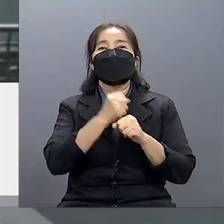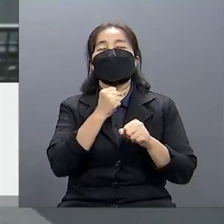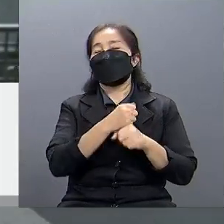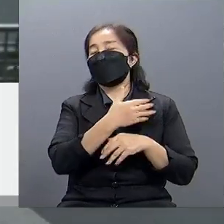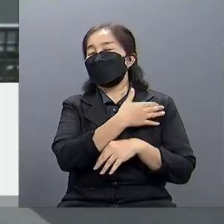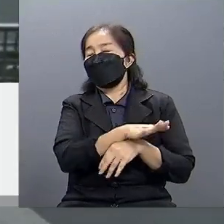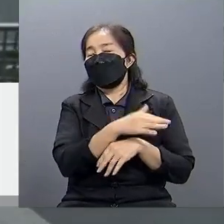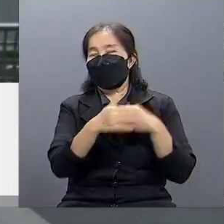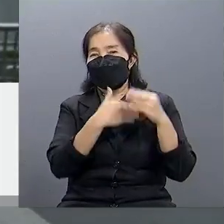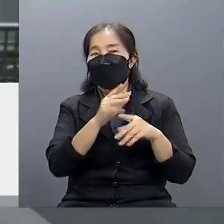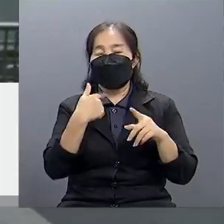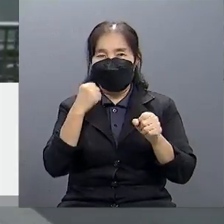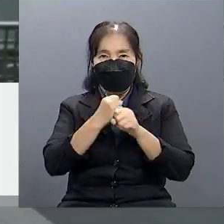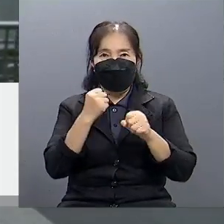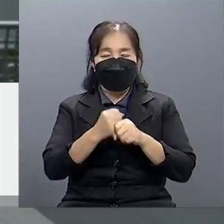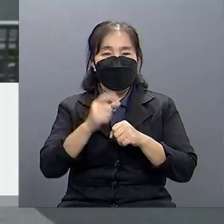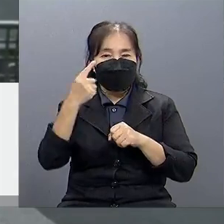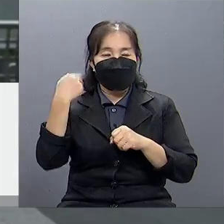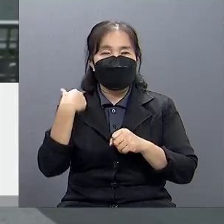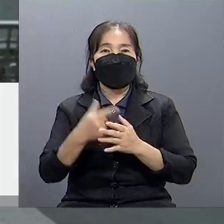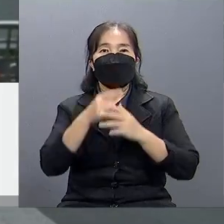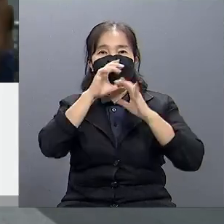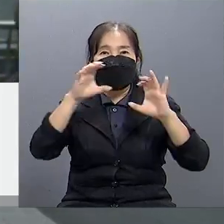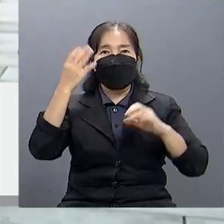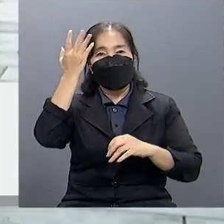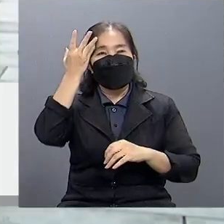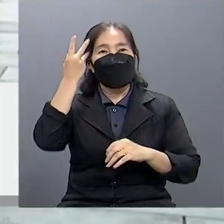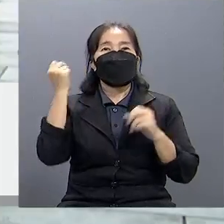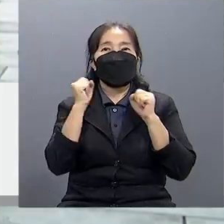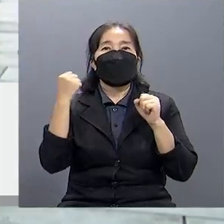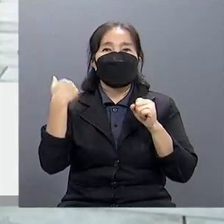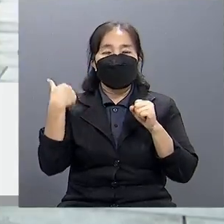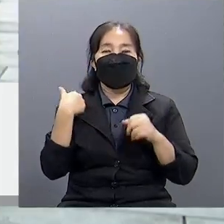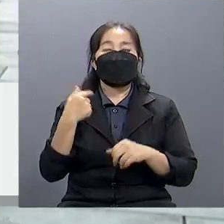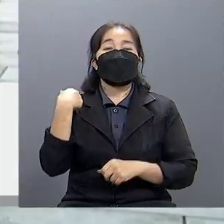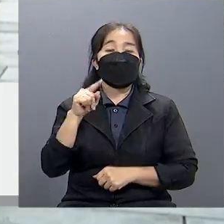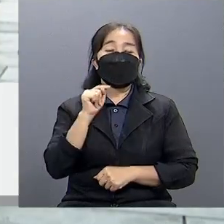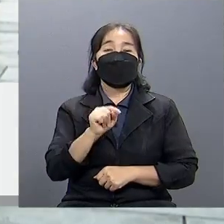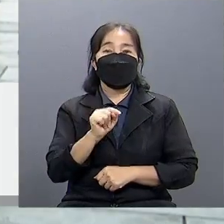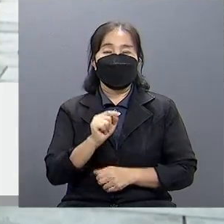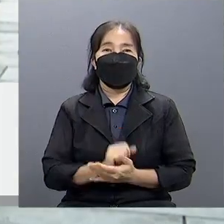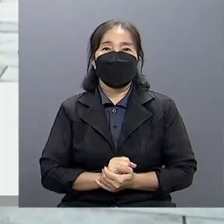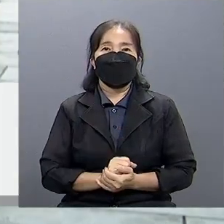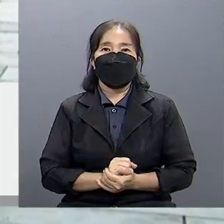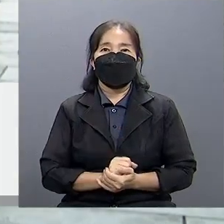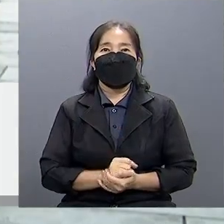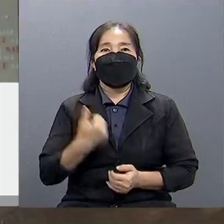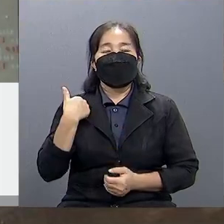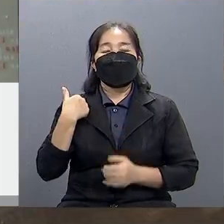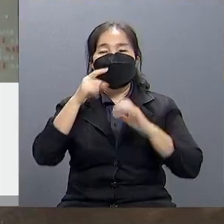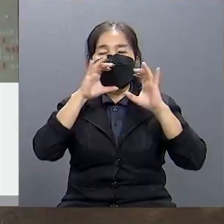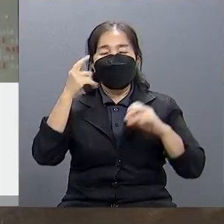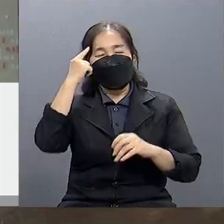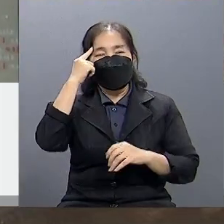คค่ะแล้วก็มีรัฐบาลจำนวนไม่น้อยเลยที่อาศัยประโยชน์จากวิกฤตในครั้งนี้นะคะเป็นข้ออ้างในการจำกัดเสรีภา